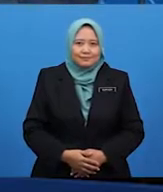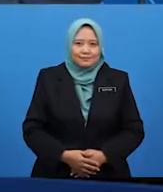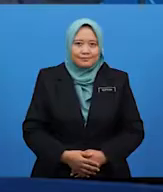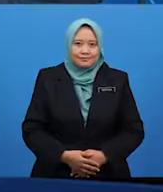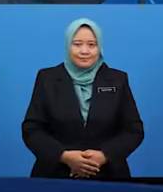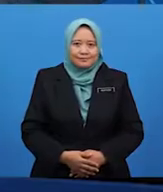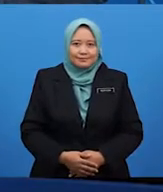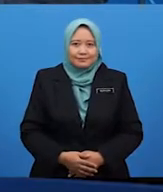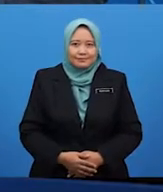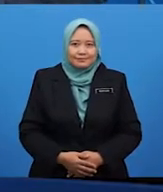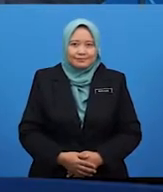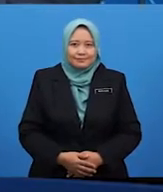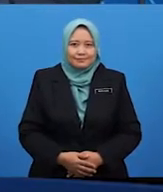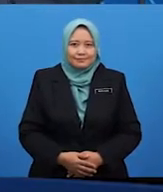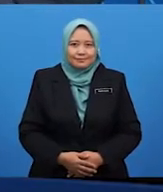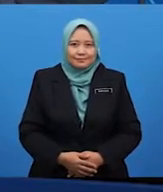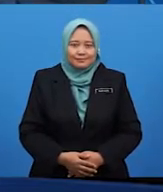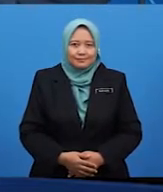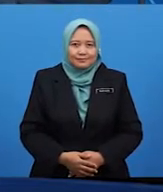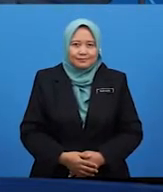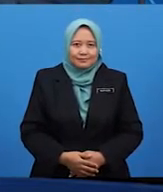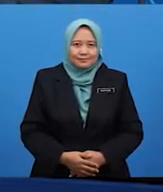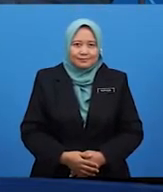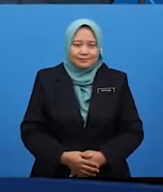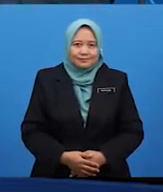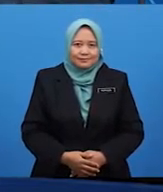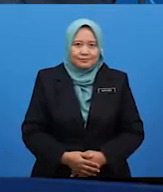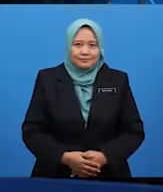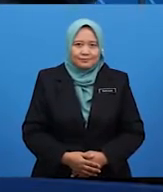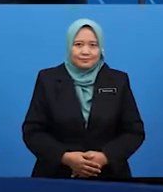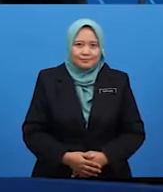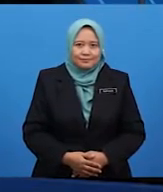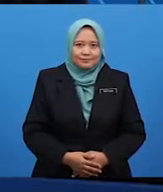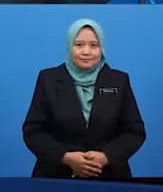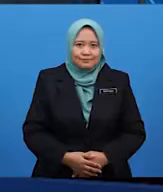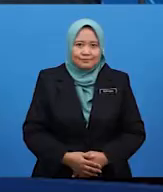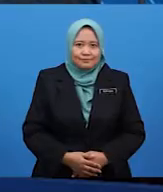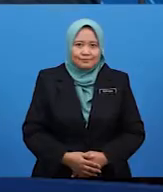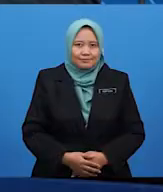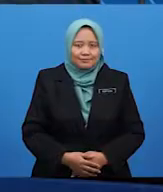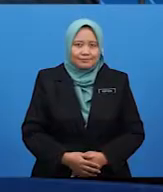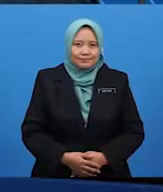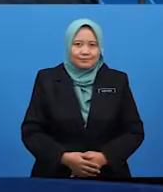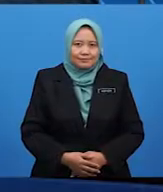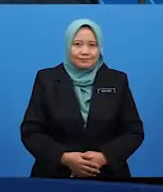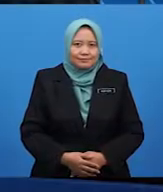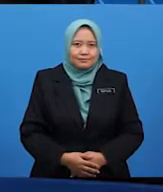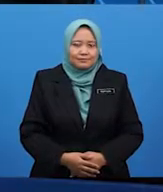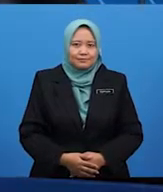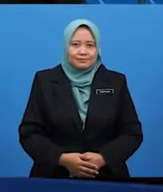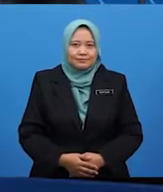betul sangat, Wan. Nampaknya di sini, Cikgu Arif dan Wan, nampaknya mudah saja sebenarnya nak ingatkan benda ni, elemen dalam hiasan dalaman ini, iaitu